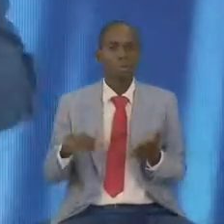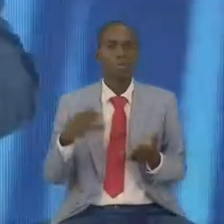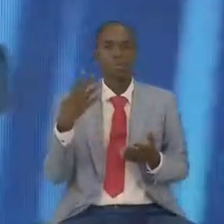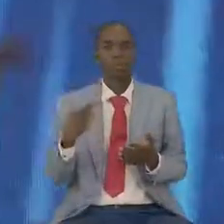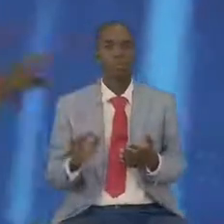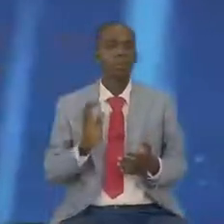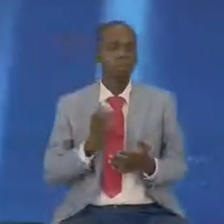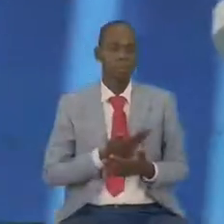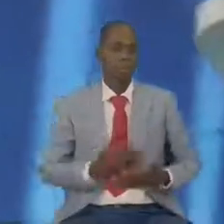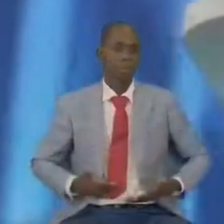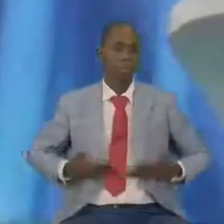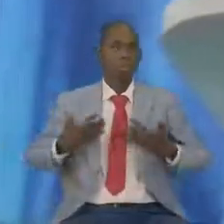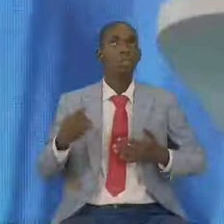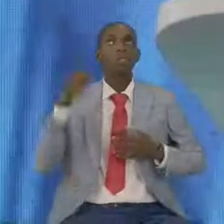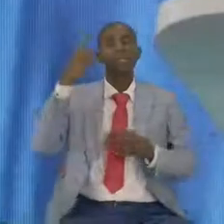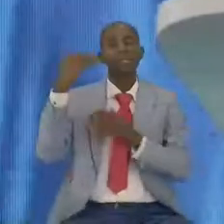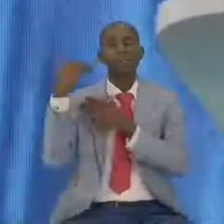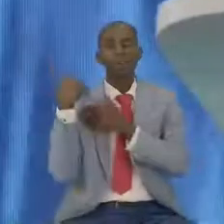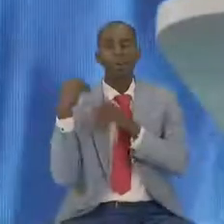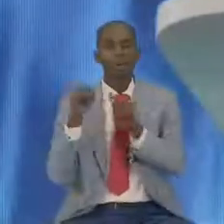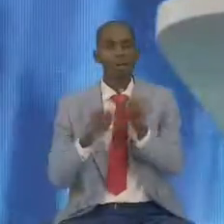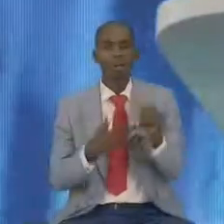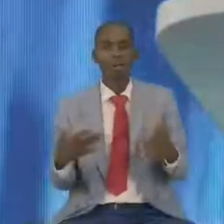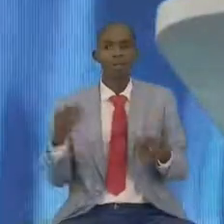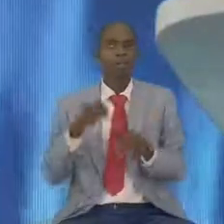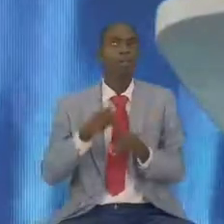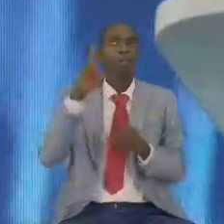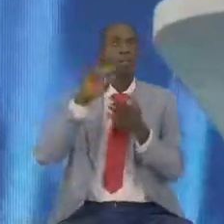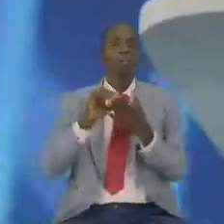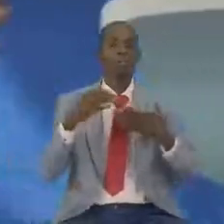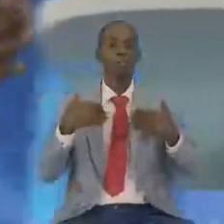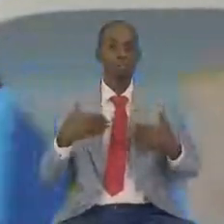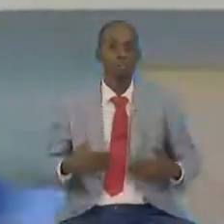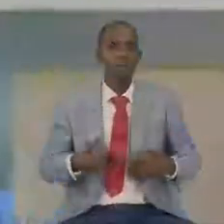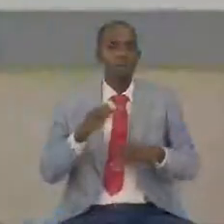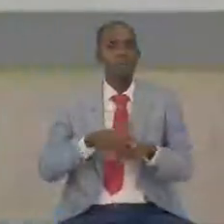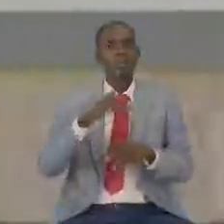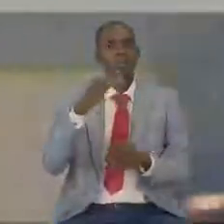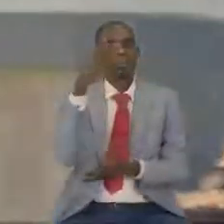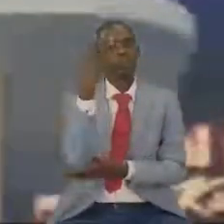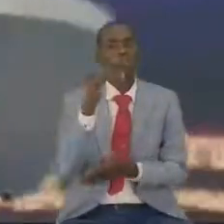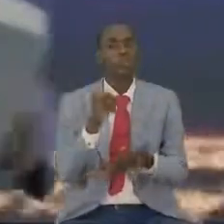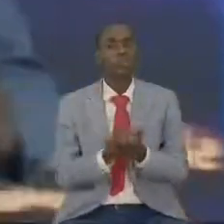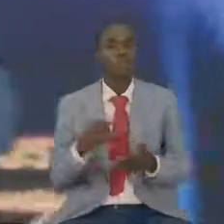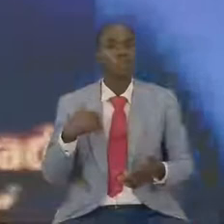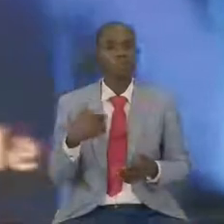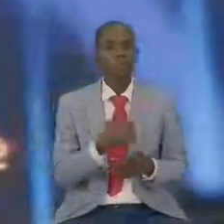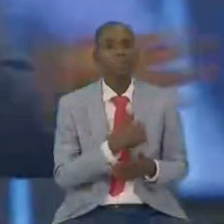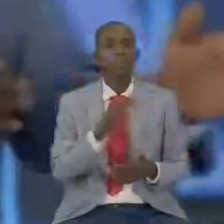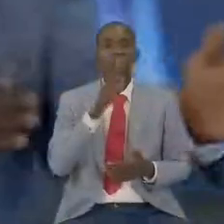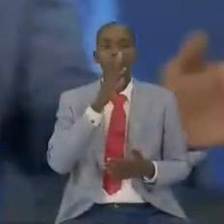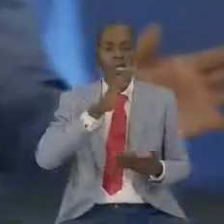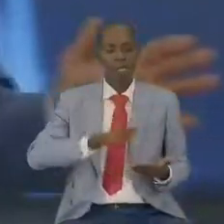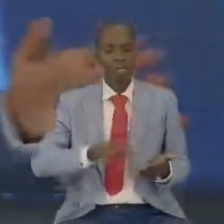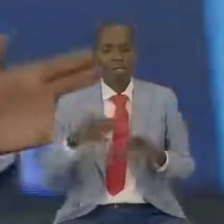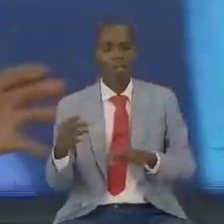que nous avons menée. Il a tout porté en son corps sur le bois, afin que mort